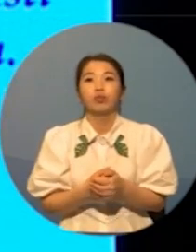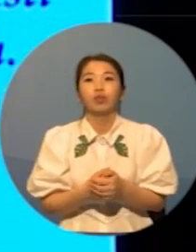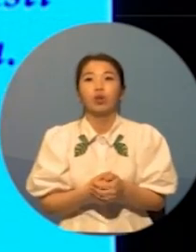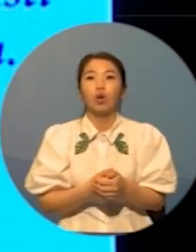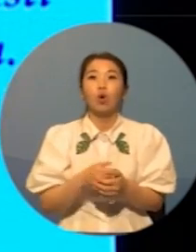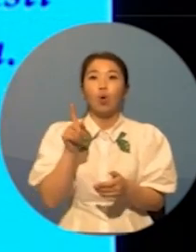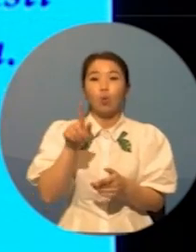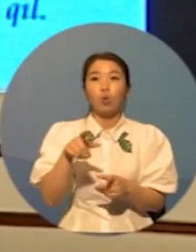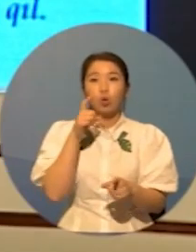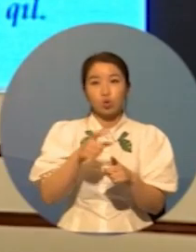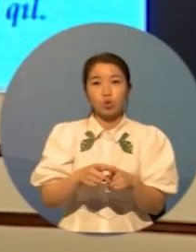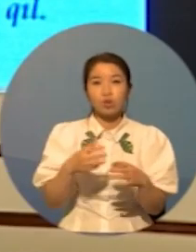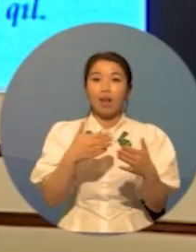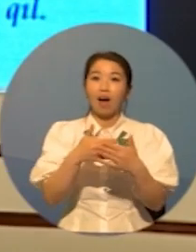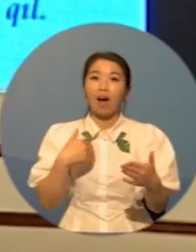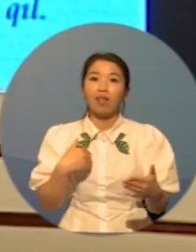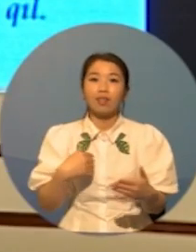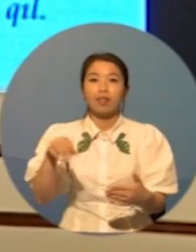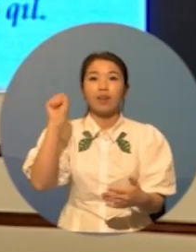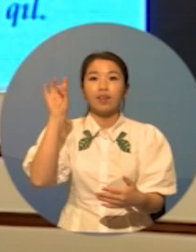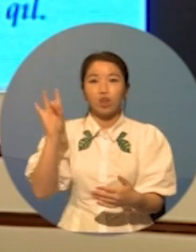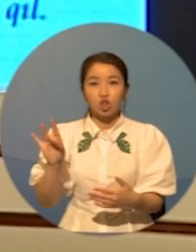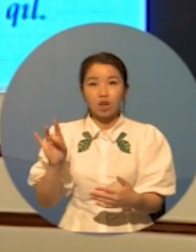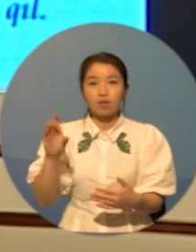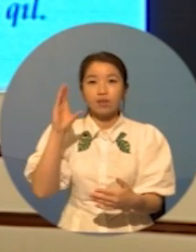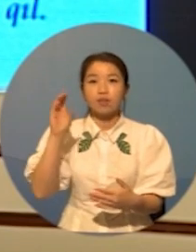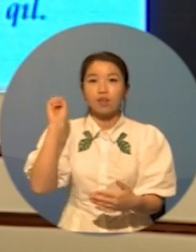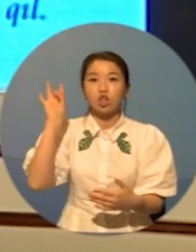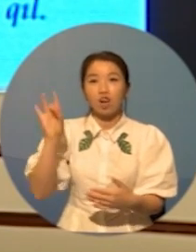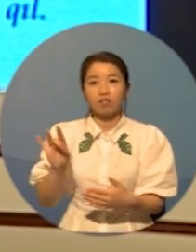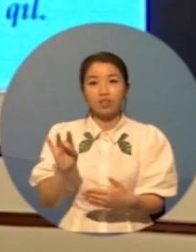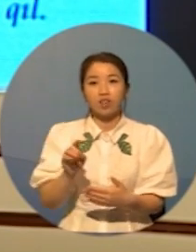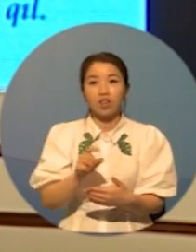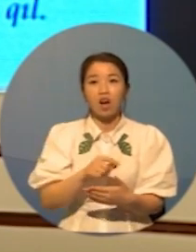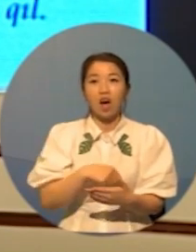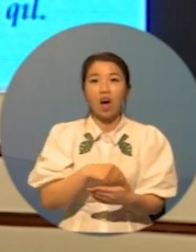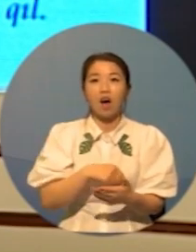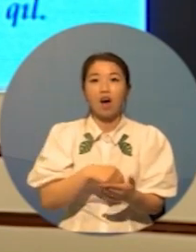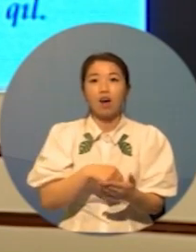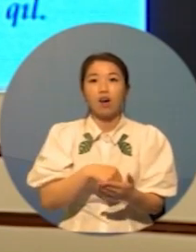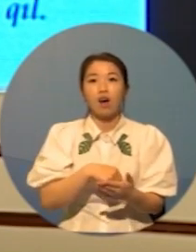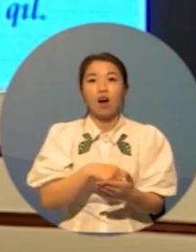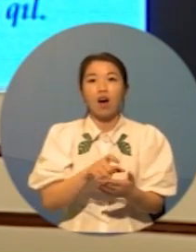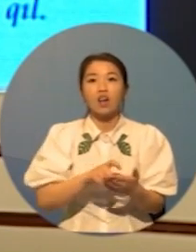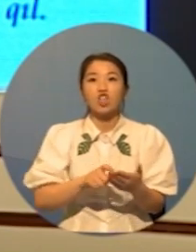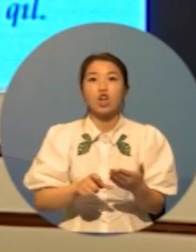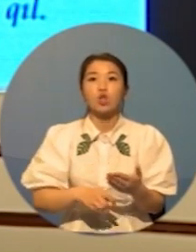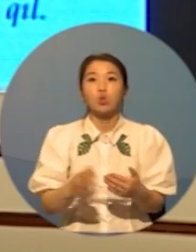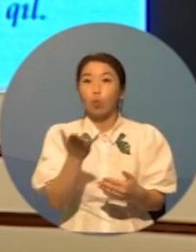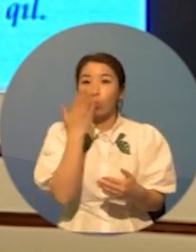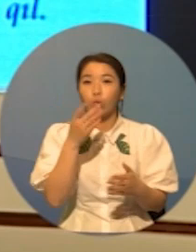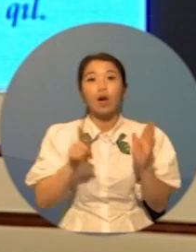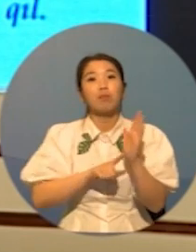Ол сөзін әуелі Ержан Сержановтың арзасын оқудан басылады. Деген гәпімізде атауыш